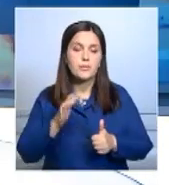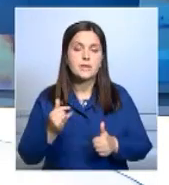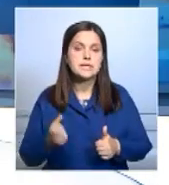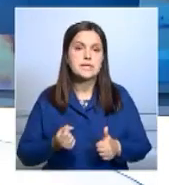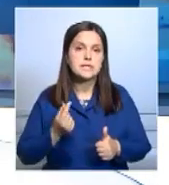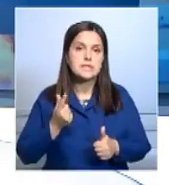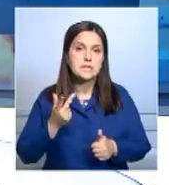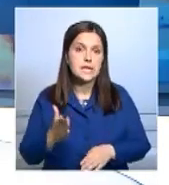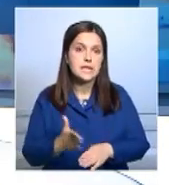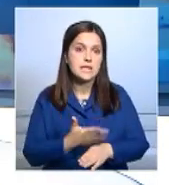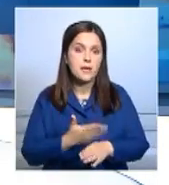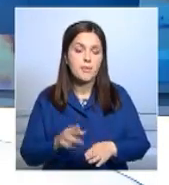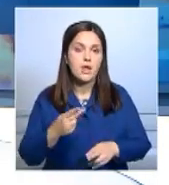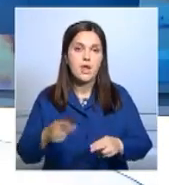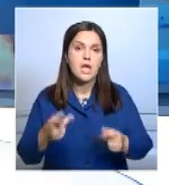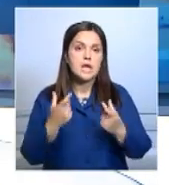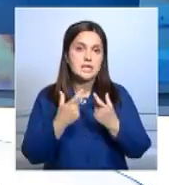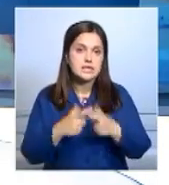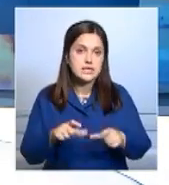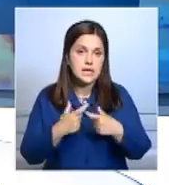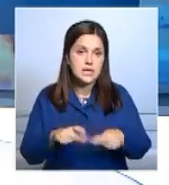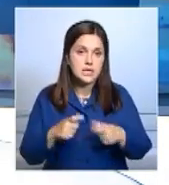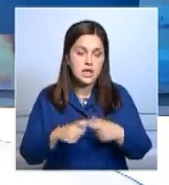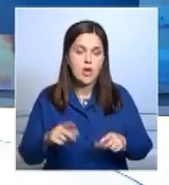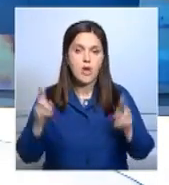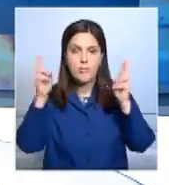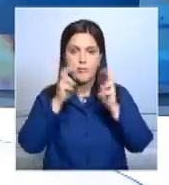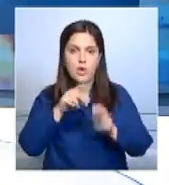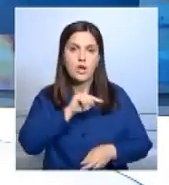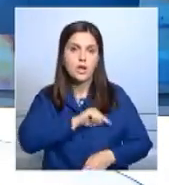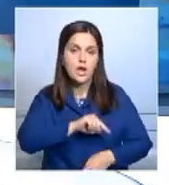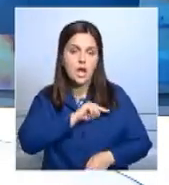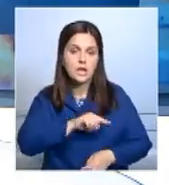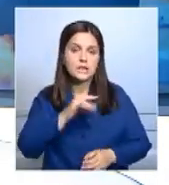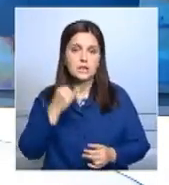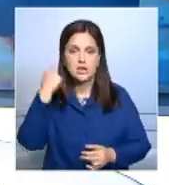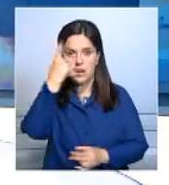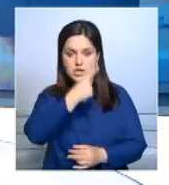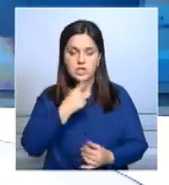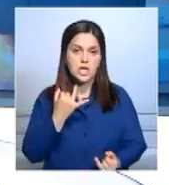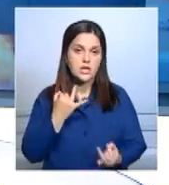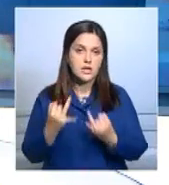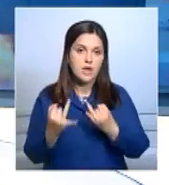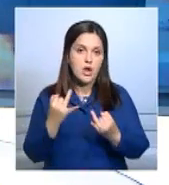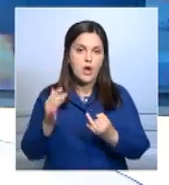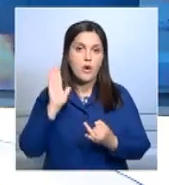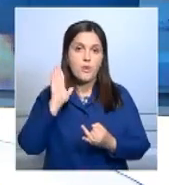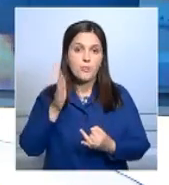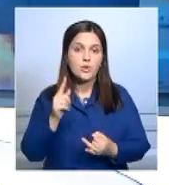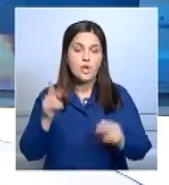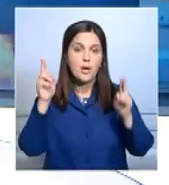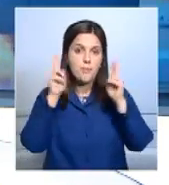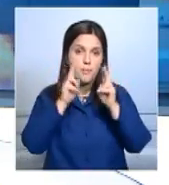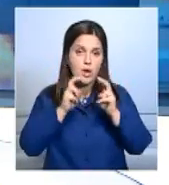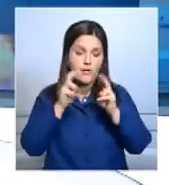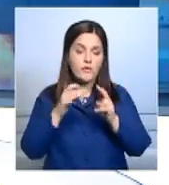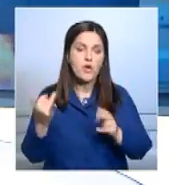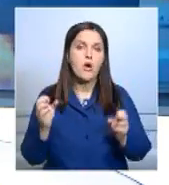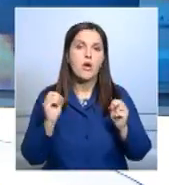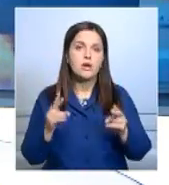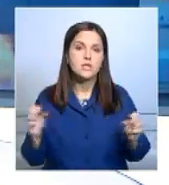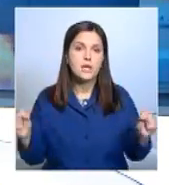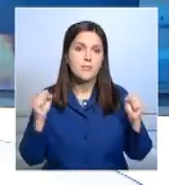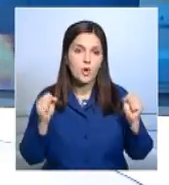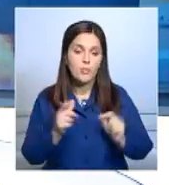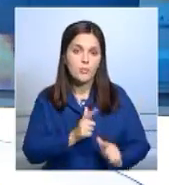будет состоять из нескольких этапов. Это тестирование, оценка личностных качеств и собеседование, на котором проверят и